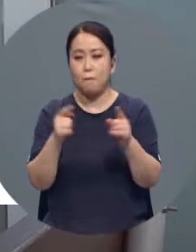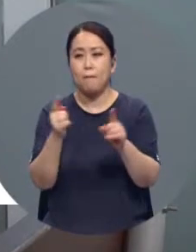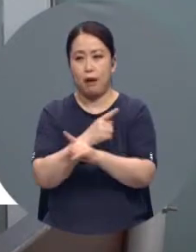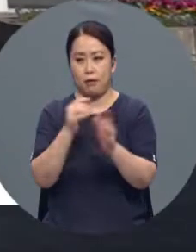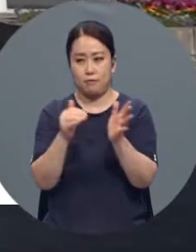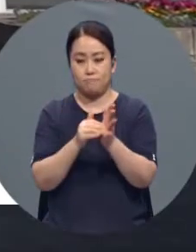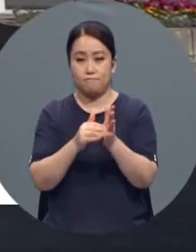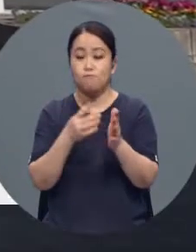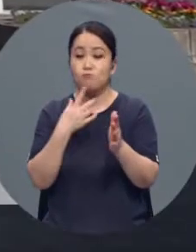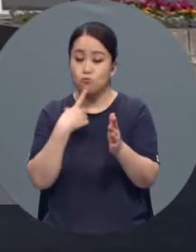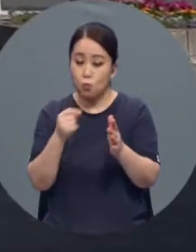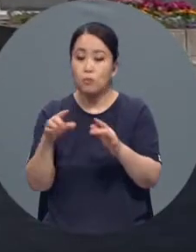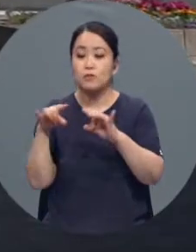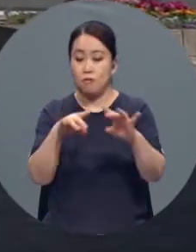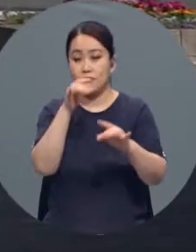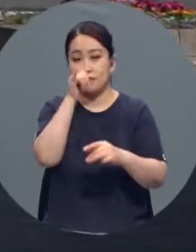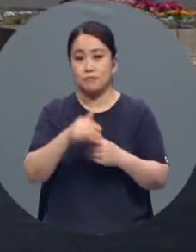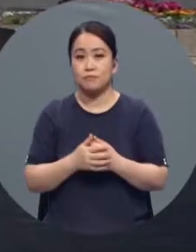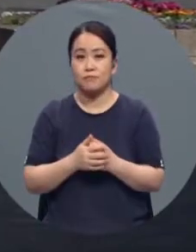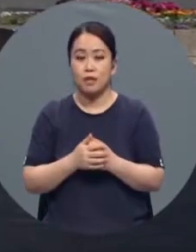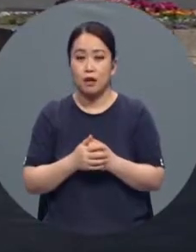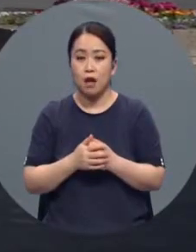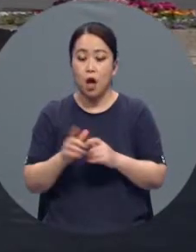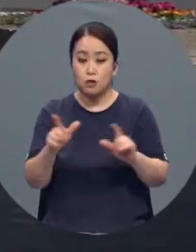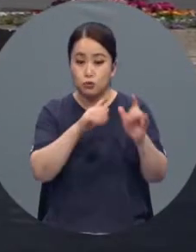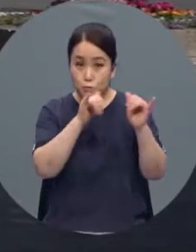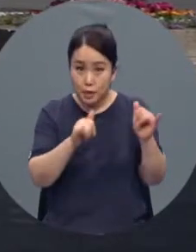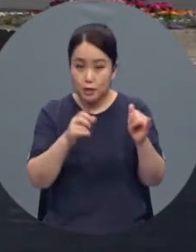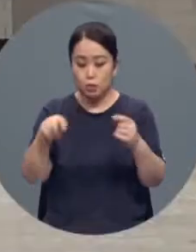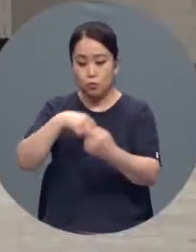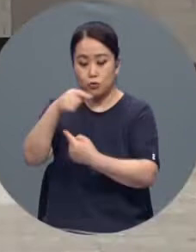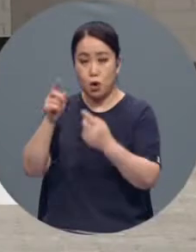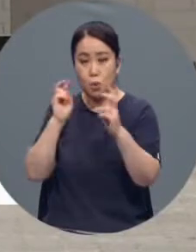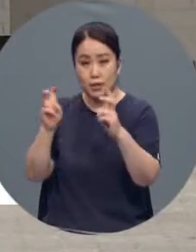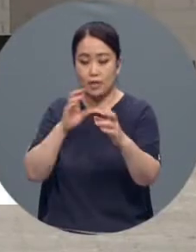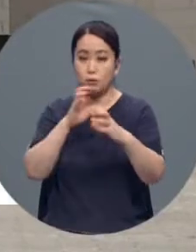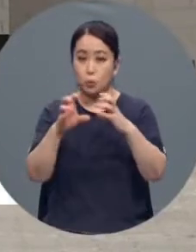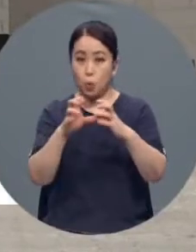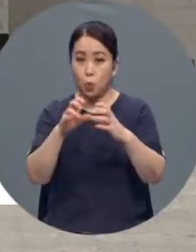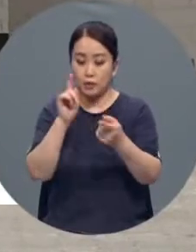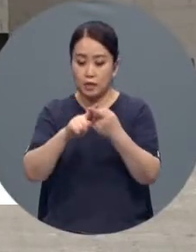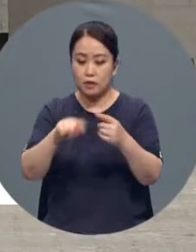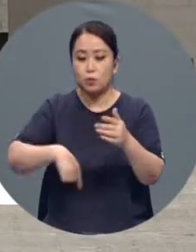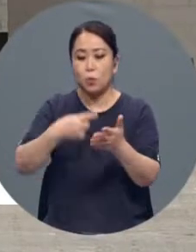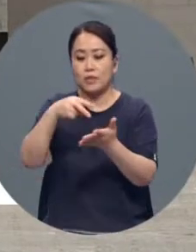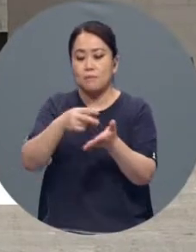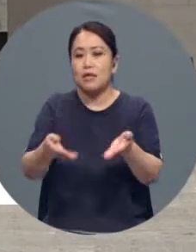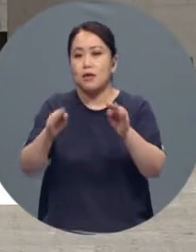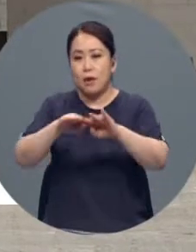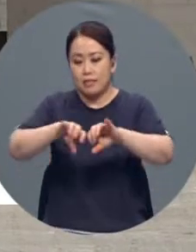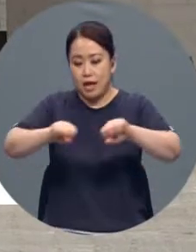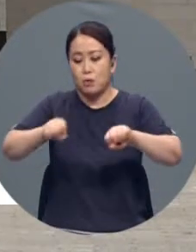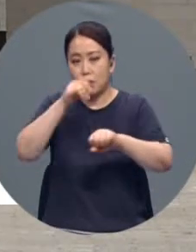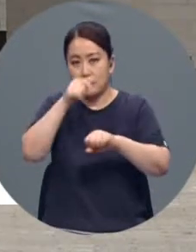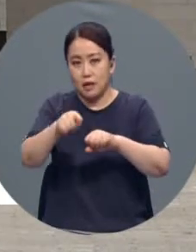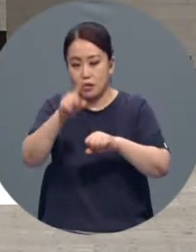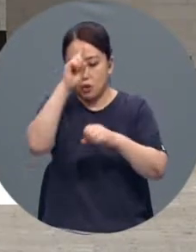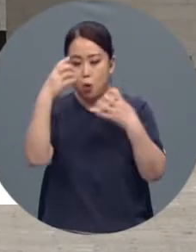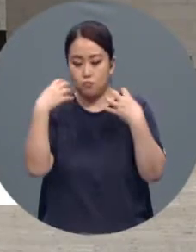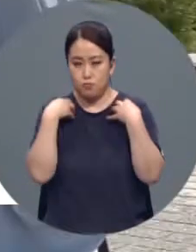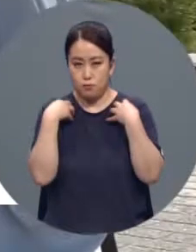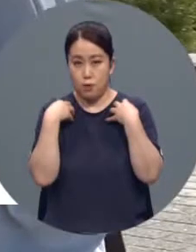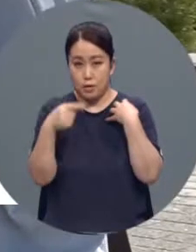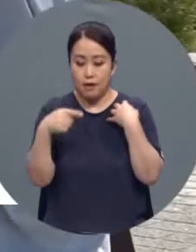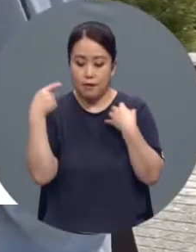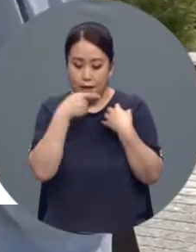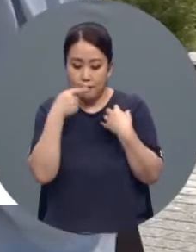Sähköä tietysti tulee. 주민과 운영사 간 소통은 독립기관이 담당합니다. 정부의 강력한 규제를 운영사가